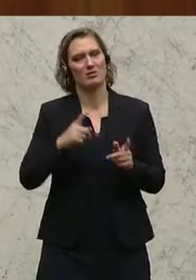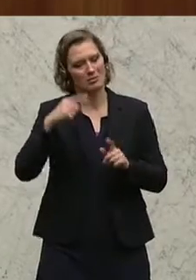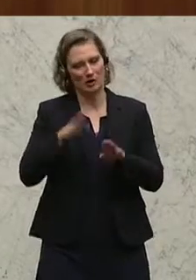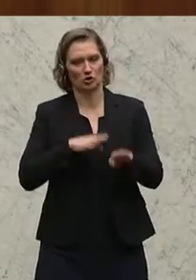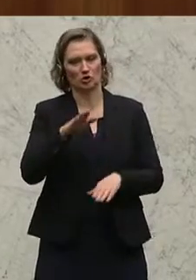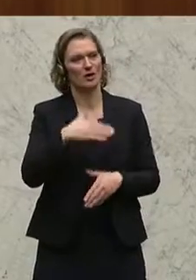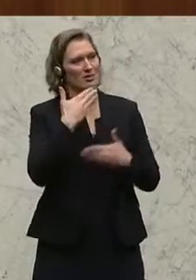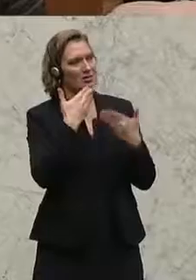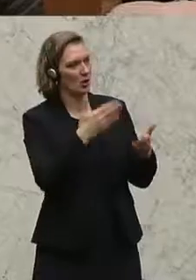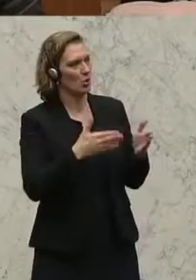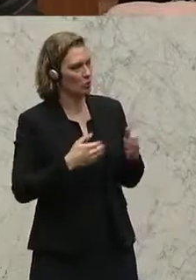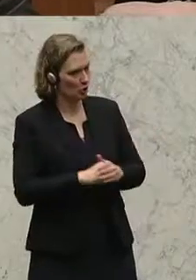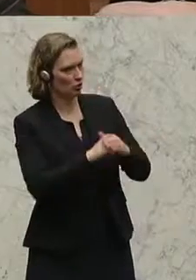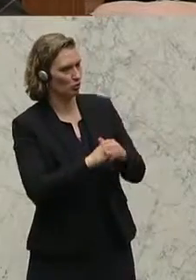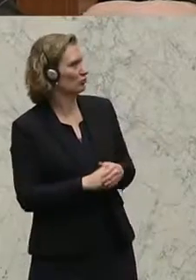Danke für Ihre Unterstützung.